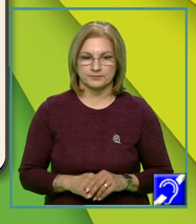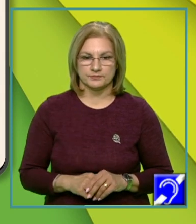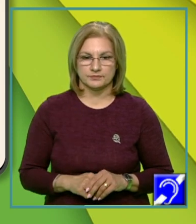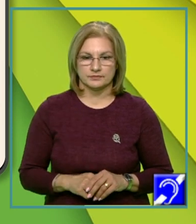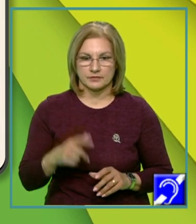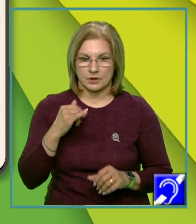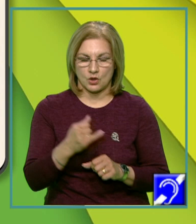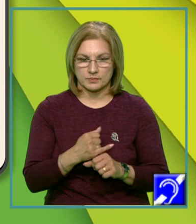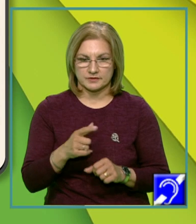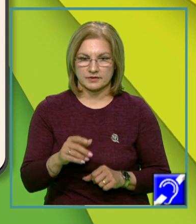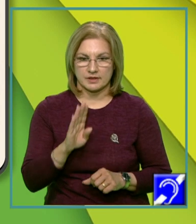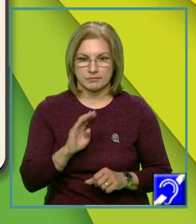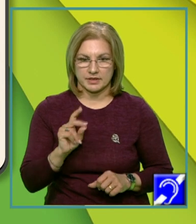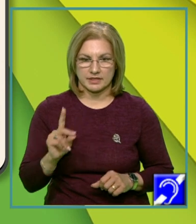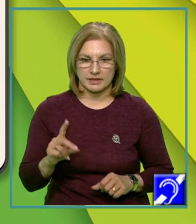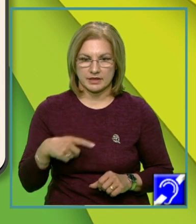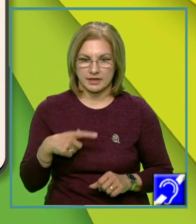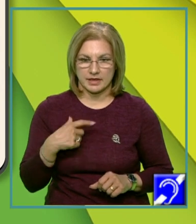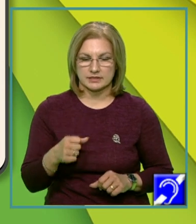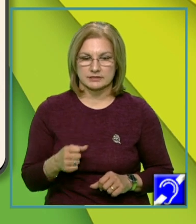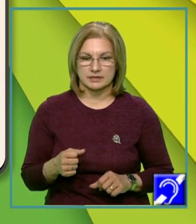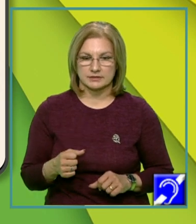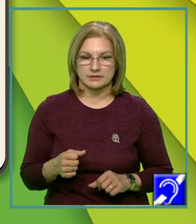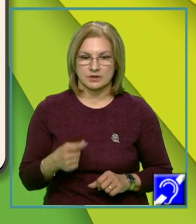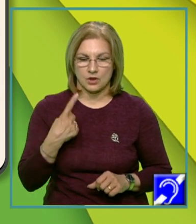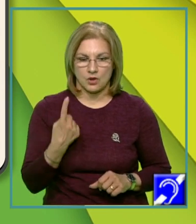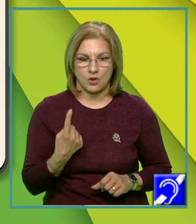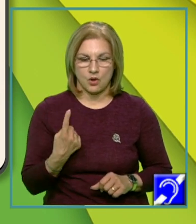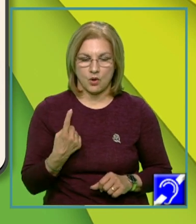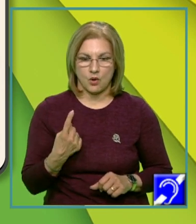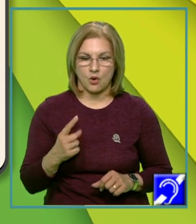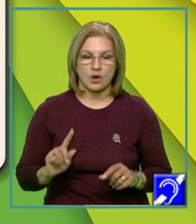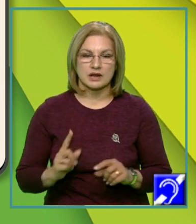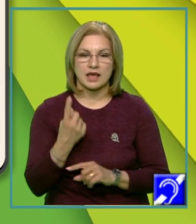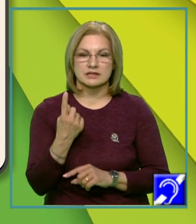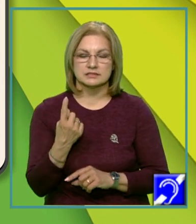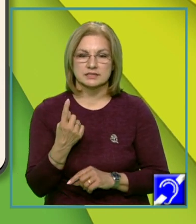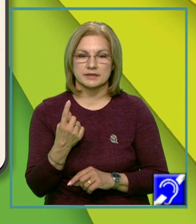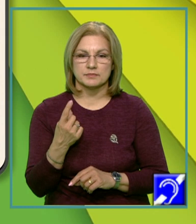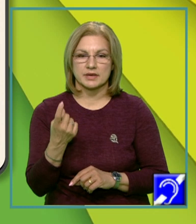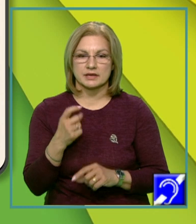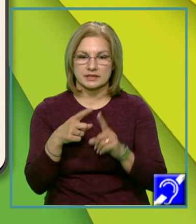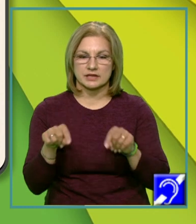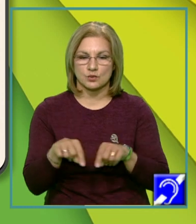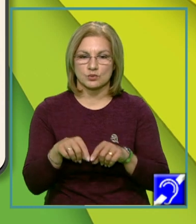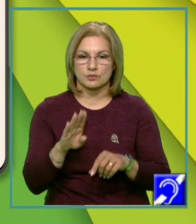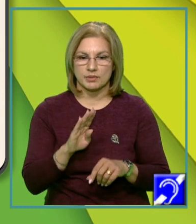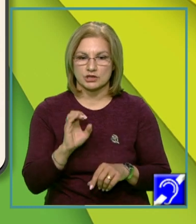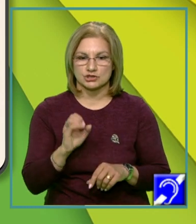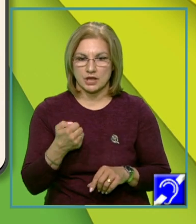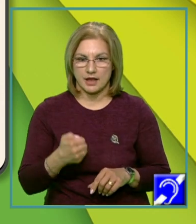păun că vedem este o înălțime în triunghiul a b c